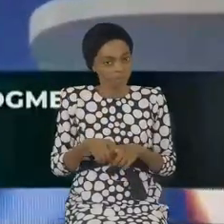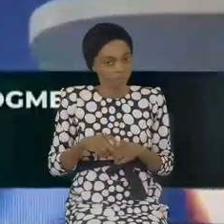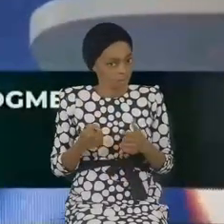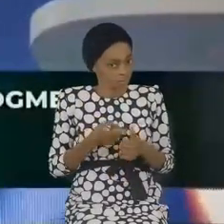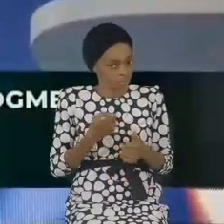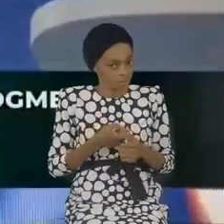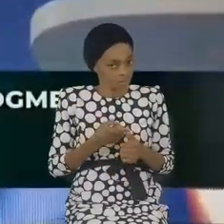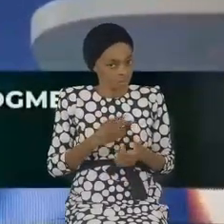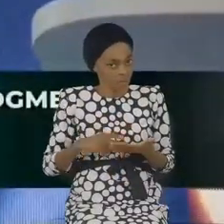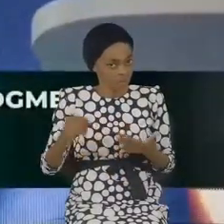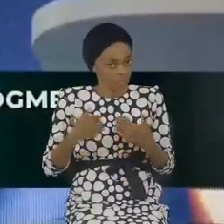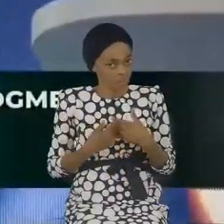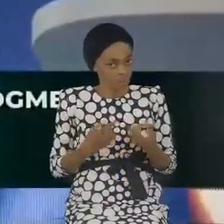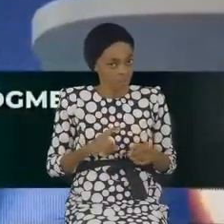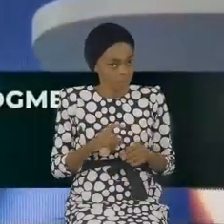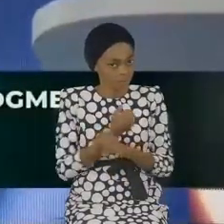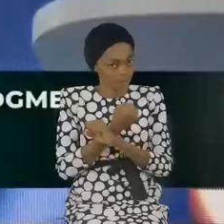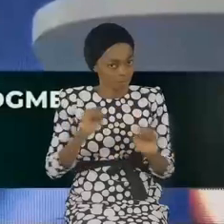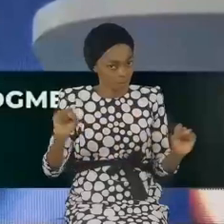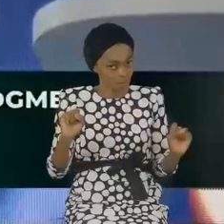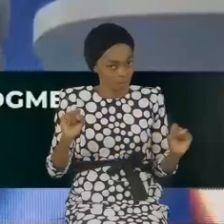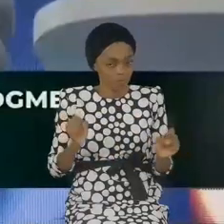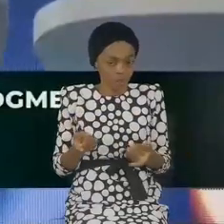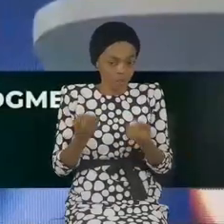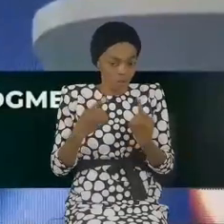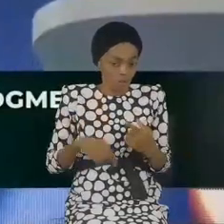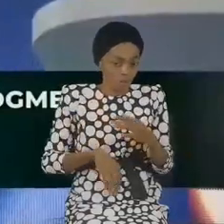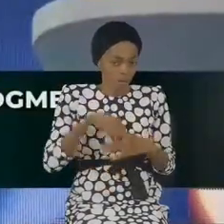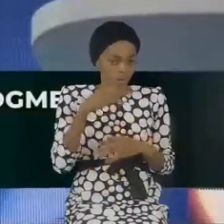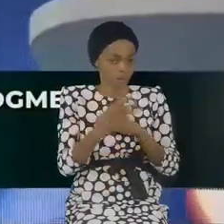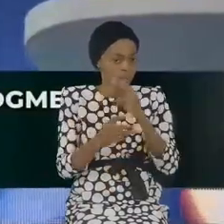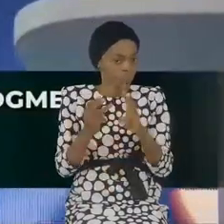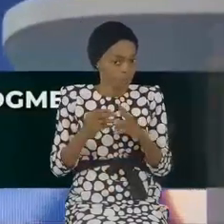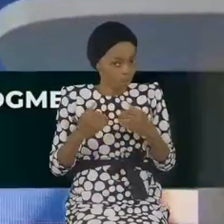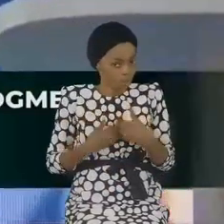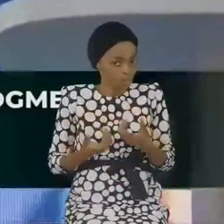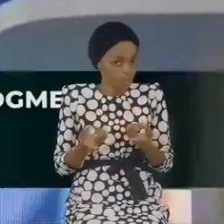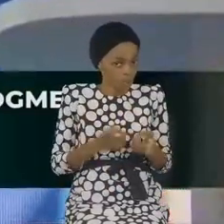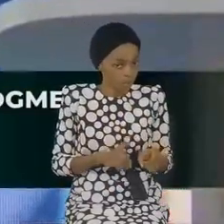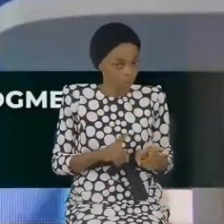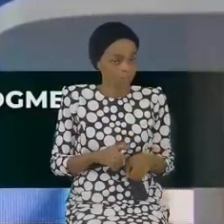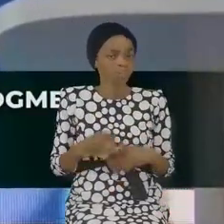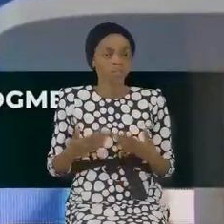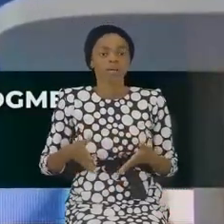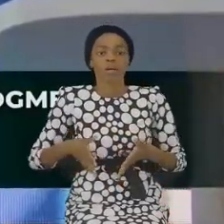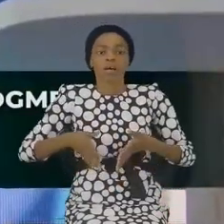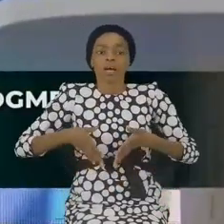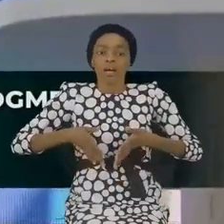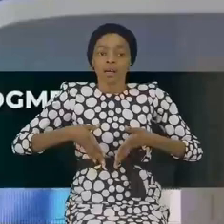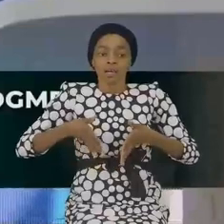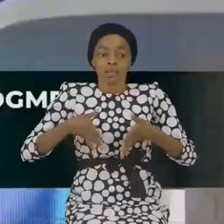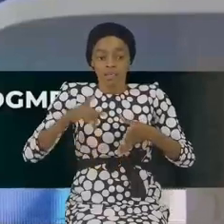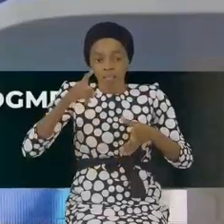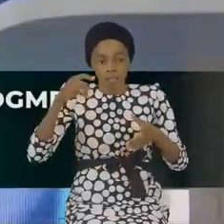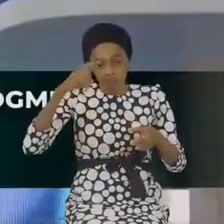lieu, la justification a eu lieu, sortir du monde. Prenez garde, frères, que quelqu'un de